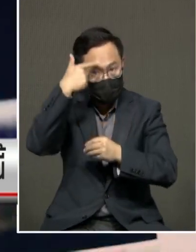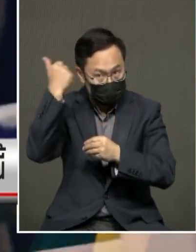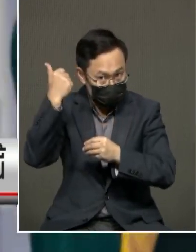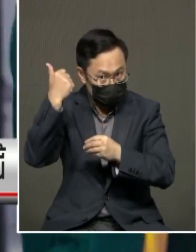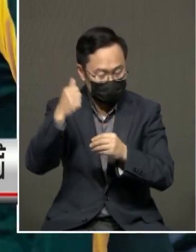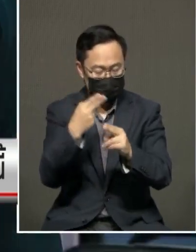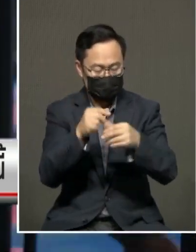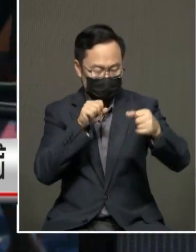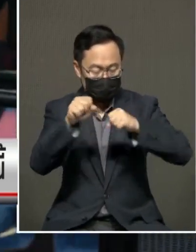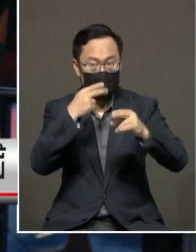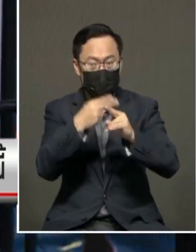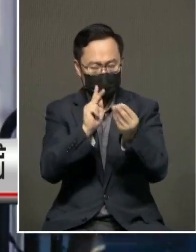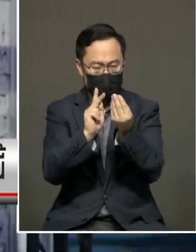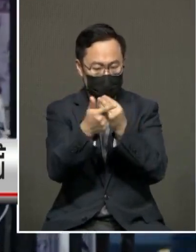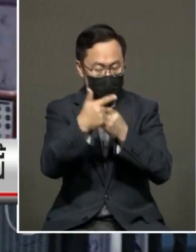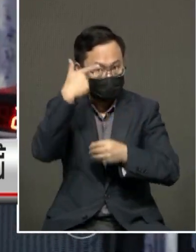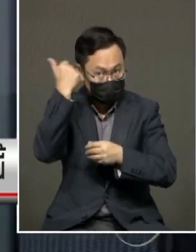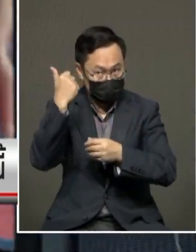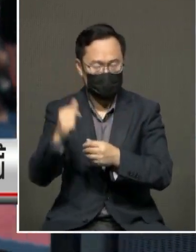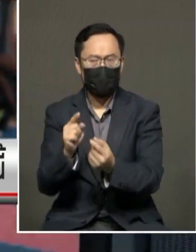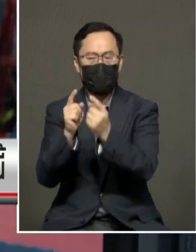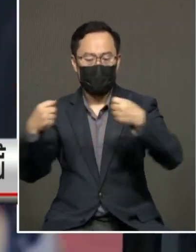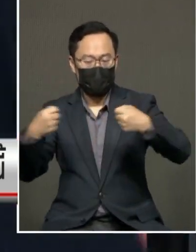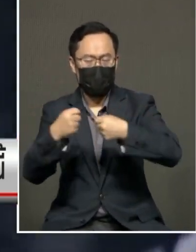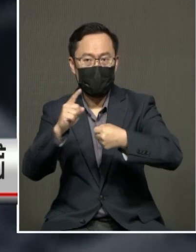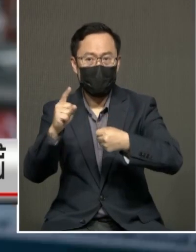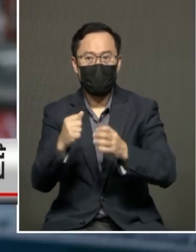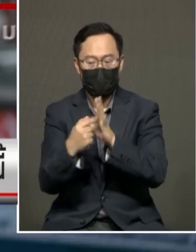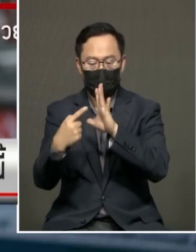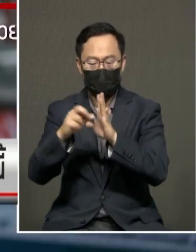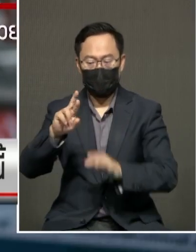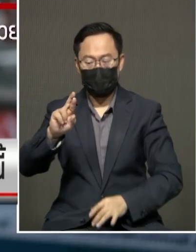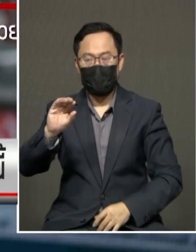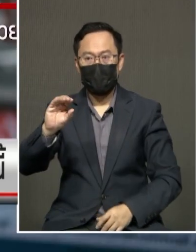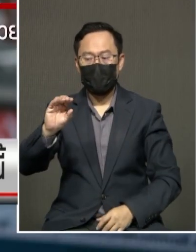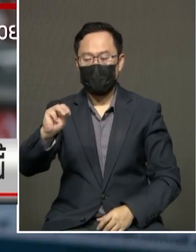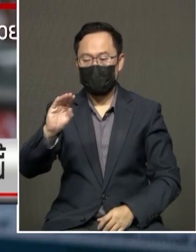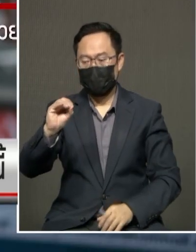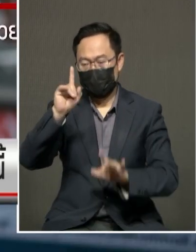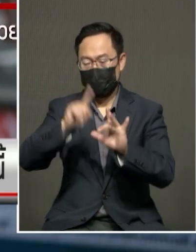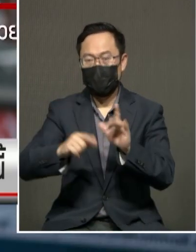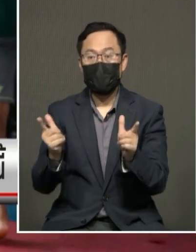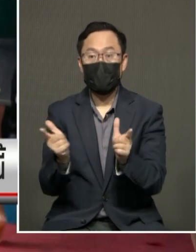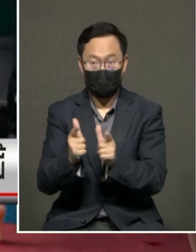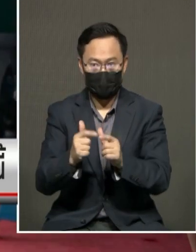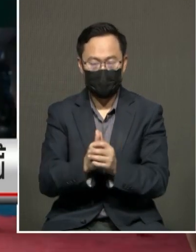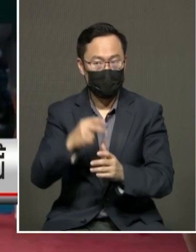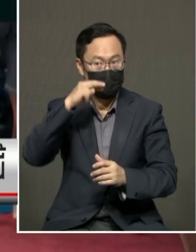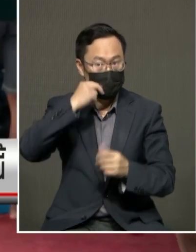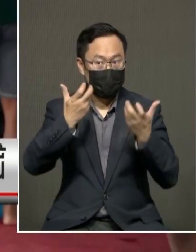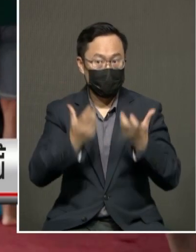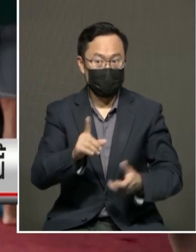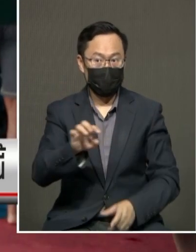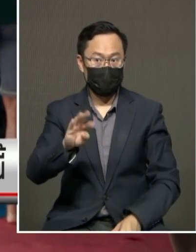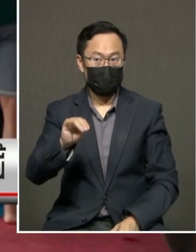อกับแรมโบ้เร็กต่อโยธานะคะชกกันในพิกัด141ปอนด์ด้วยกันขณะที่คู่รองค่ะเป็นฉลามพ